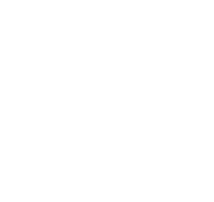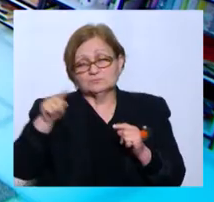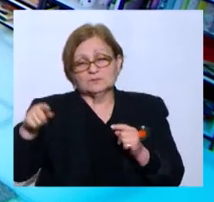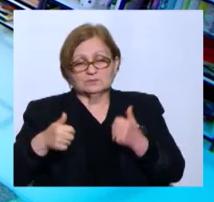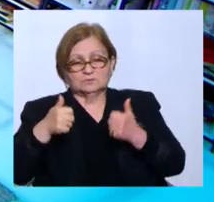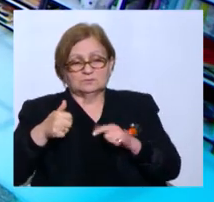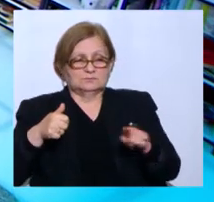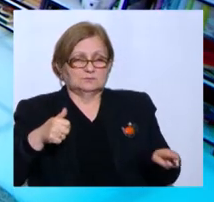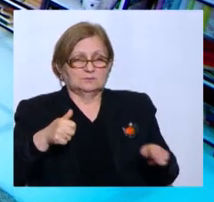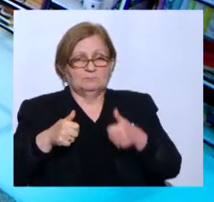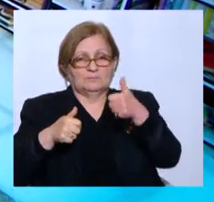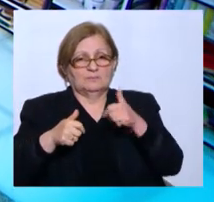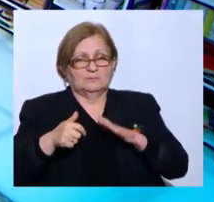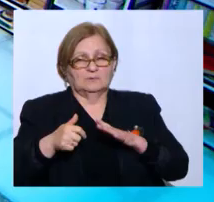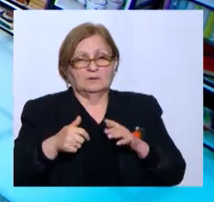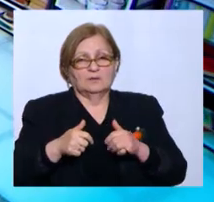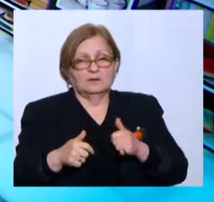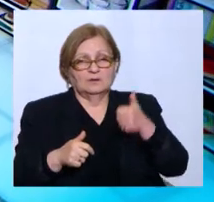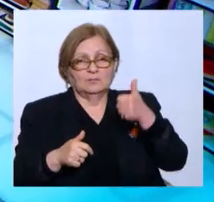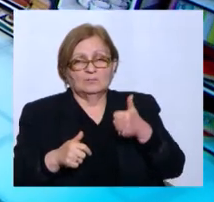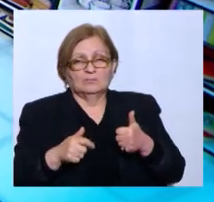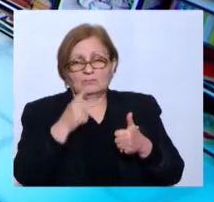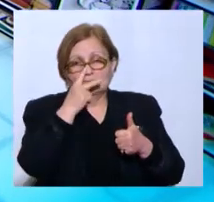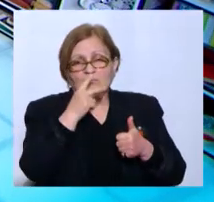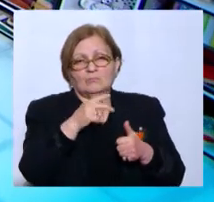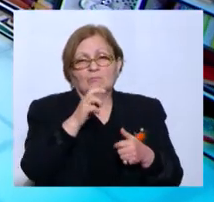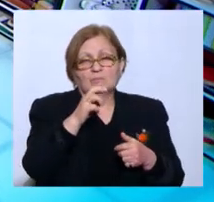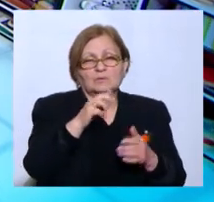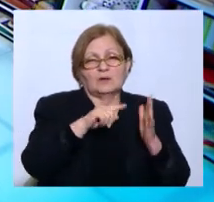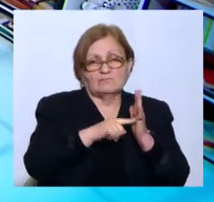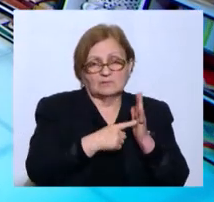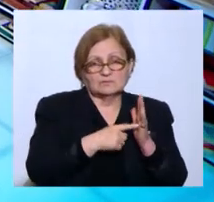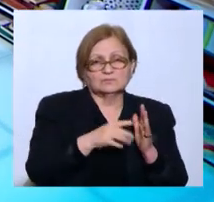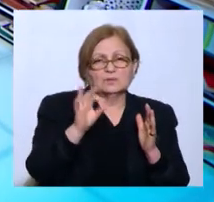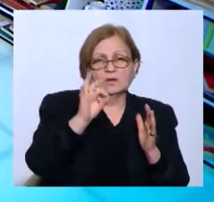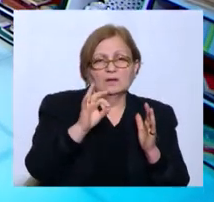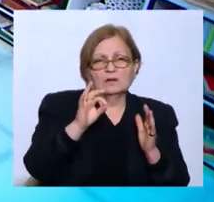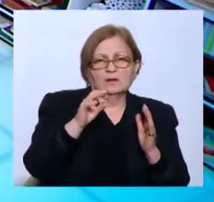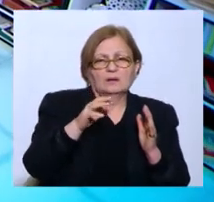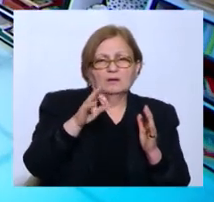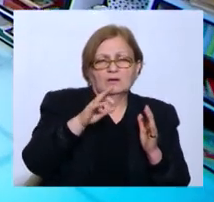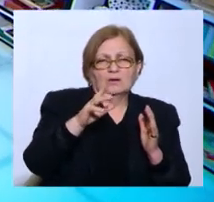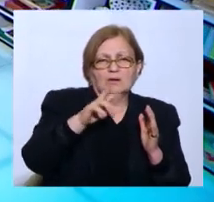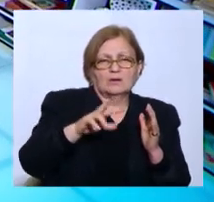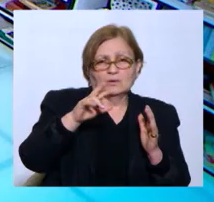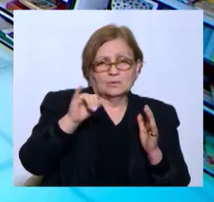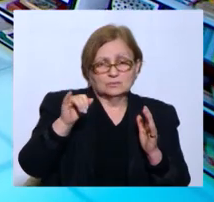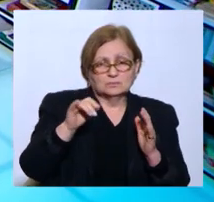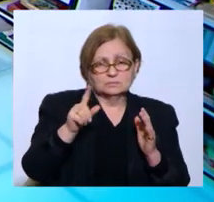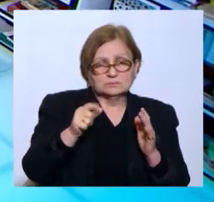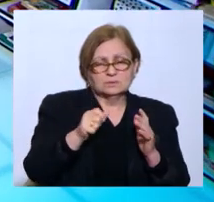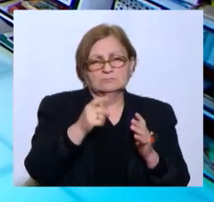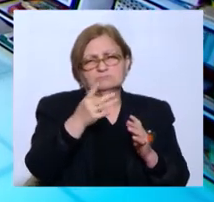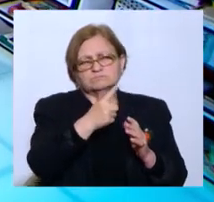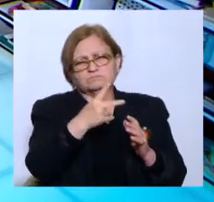წინასთან. ანუ ახლა ჩავდეთ, B2 უდრის B1-ი გავამრავლოთ Q-ზე, B3 არის B1 Q კვადრატზე,